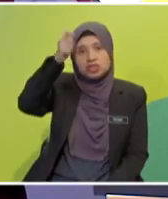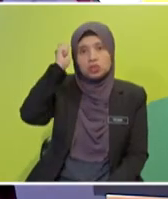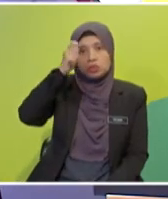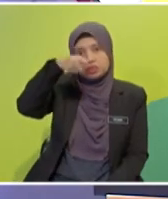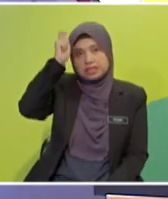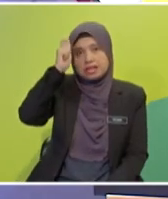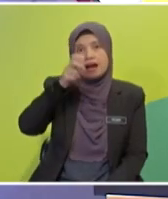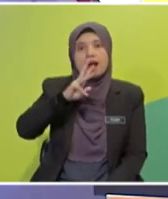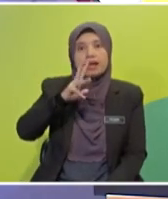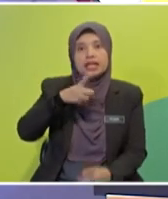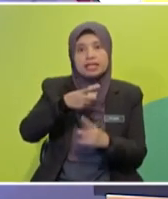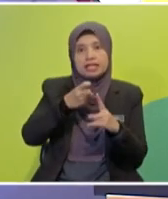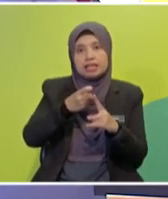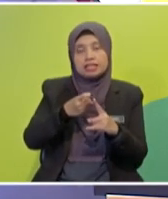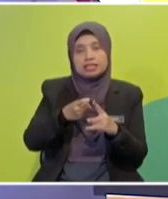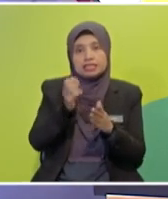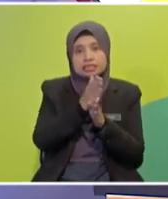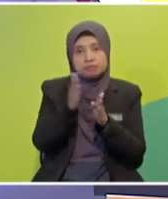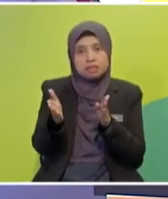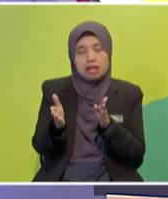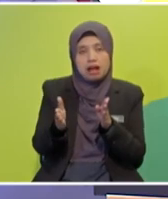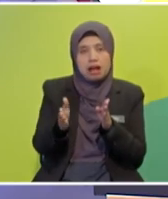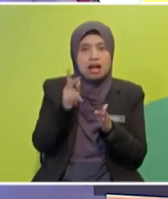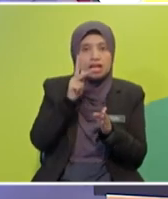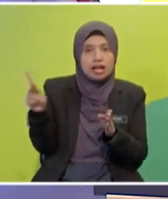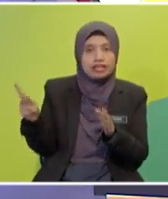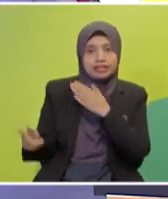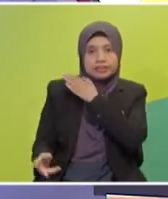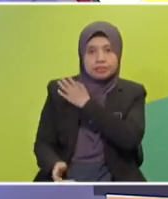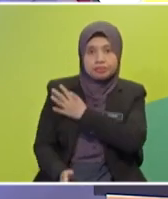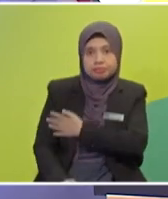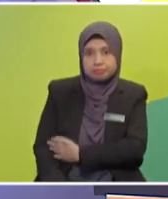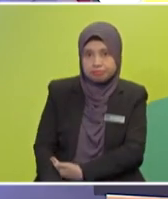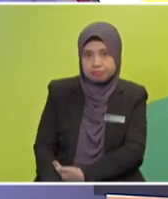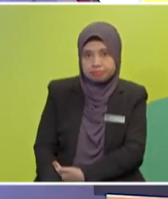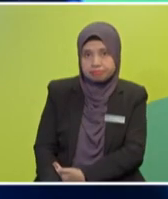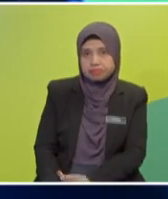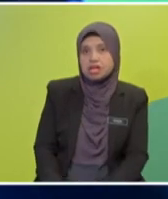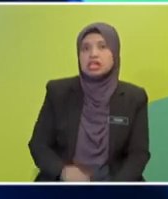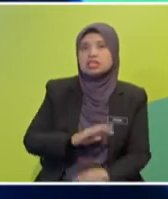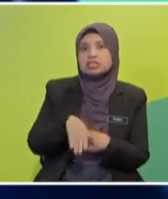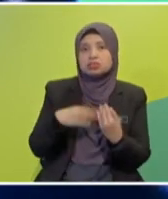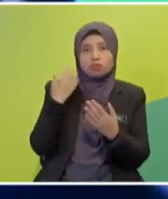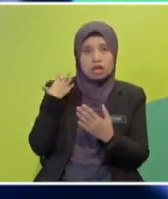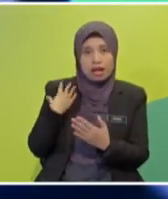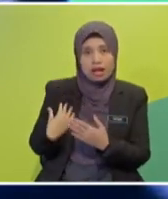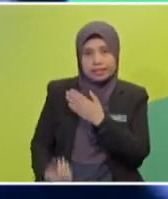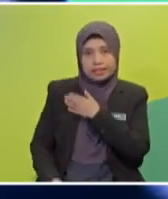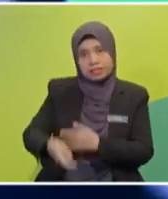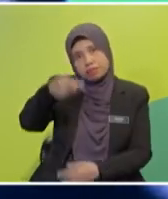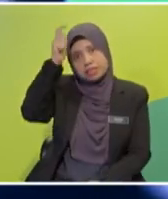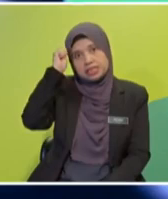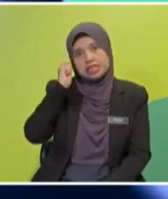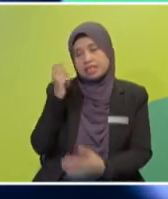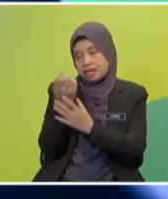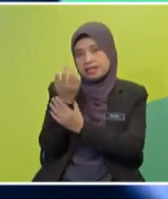badan bermula dari sebelah kanan. Afdal kan? Sunat mula dengan sebelah kanan, kemudian barulah sebelah